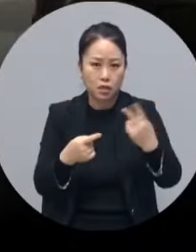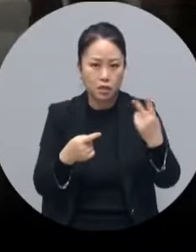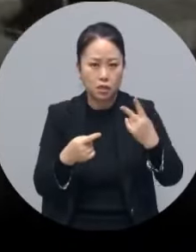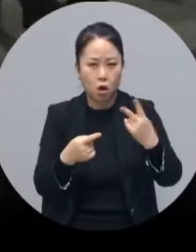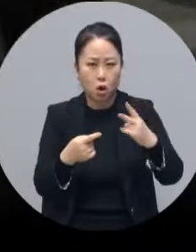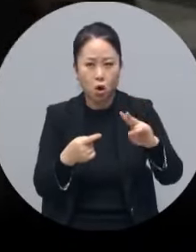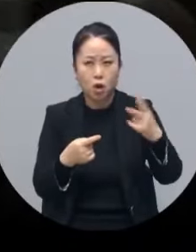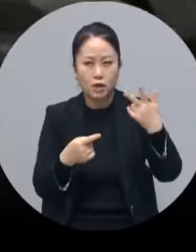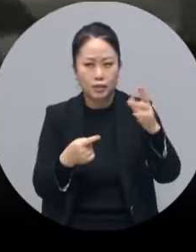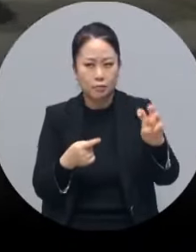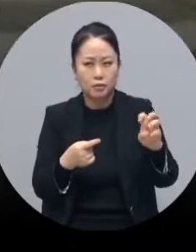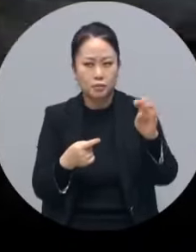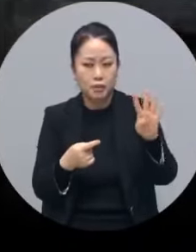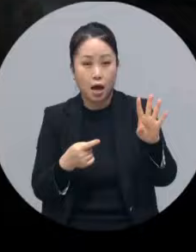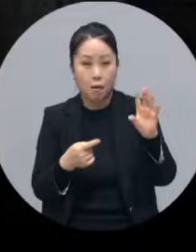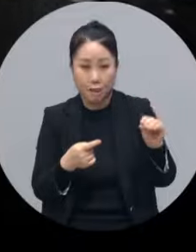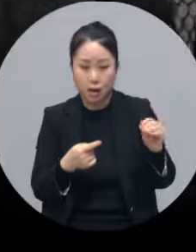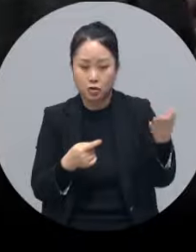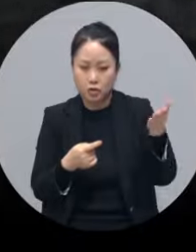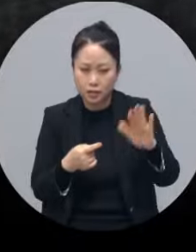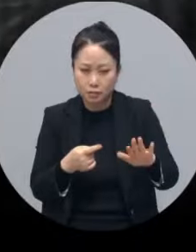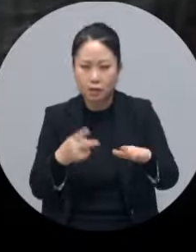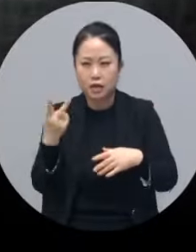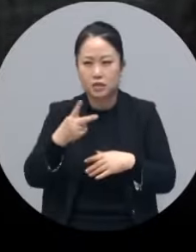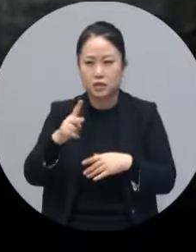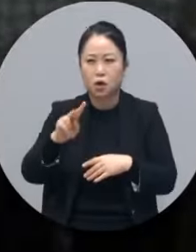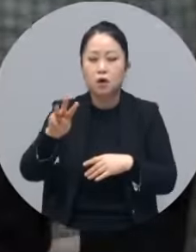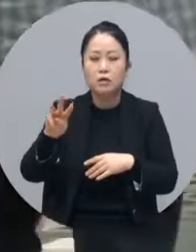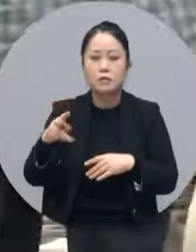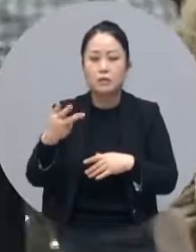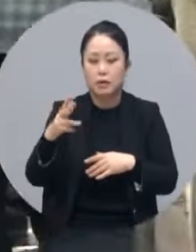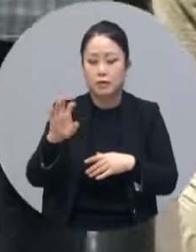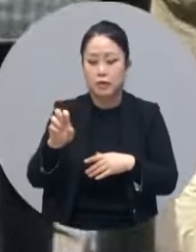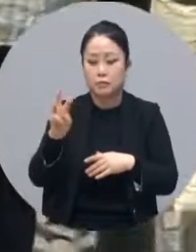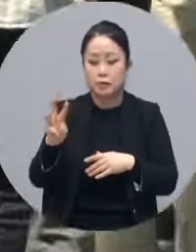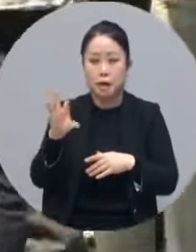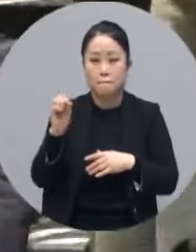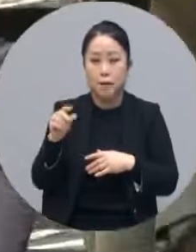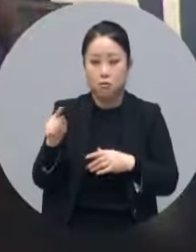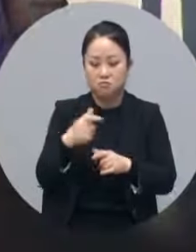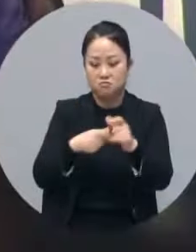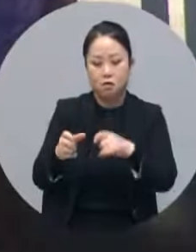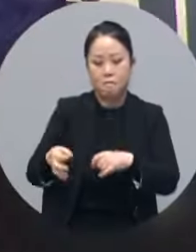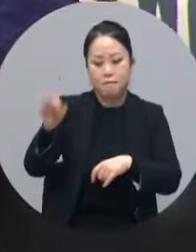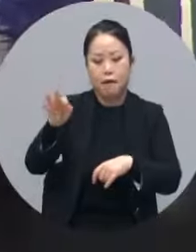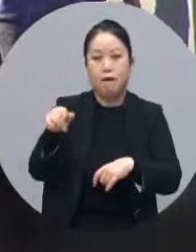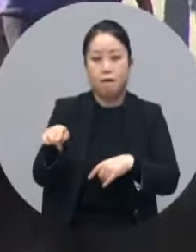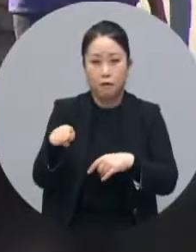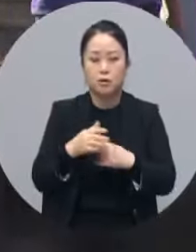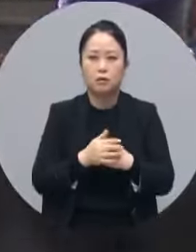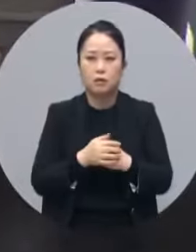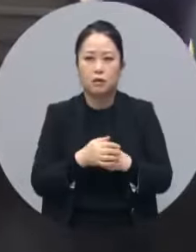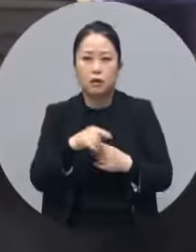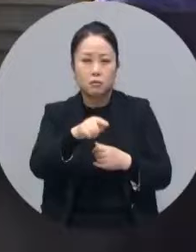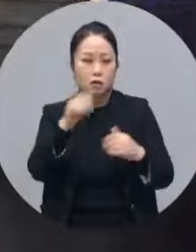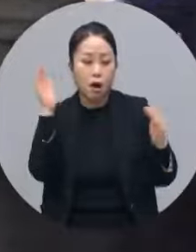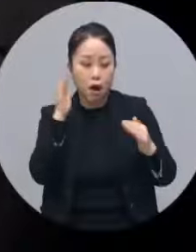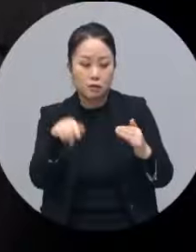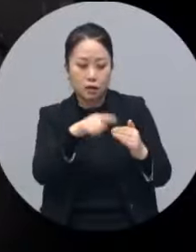2,743만 원으로 34% 껑충 뛰는 것으로 조사됐습니다. 그래서 제가 뭐 그 학생들 붙들어